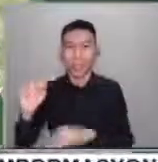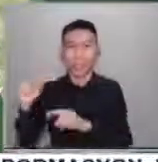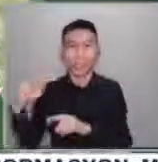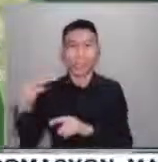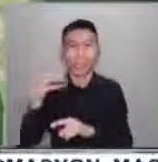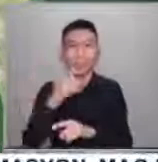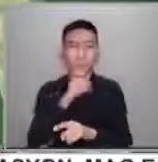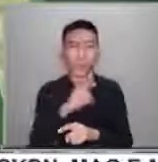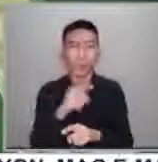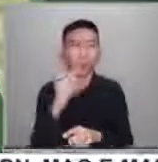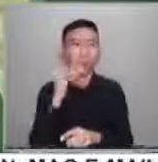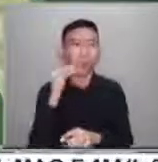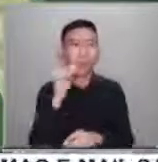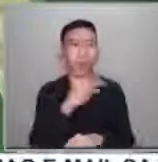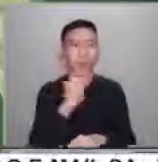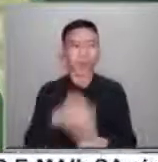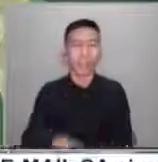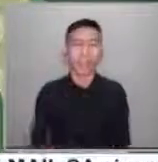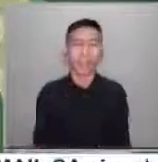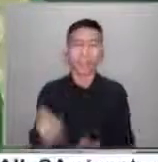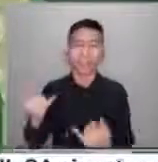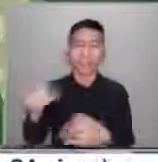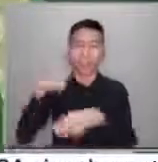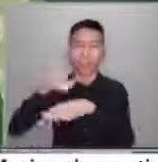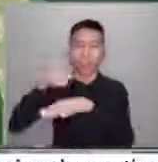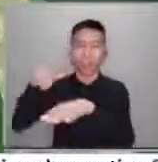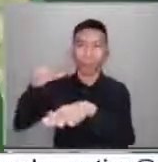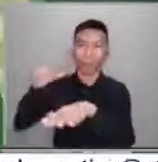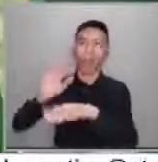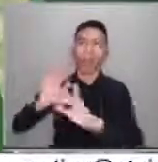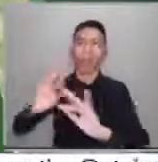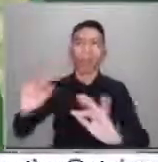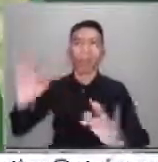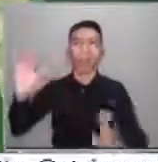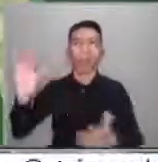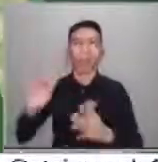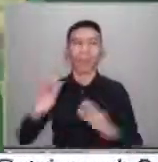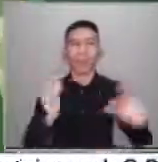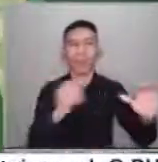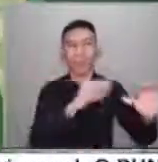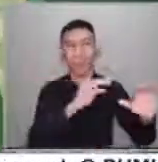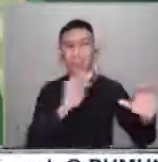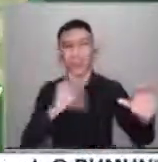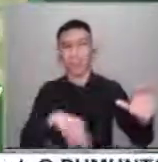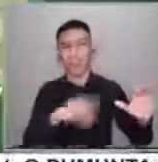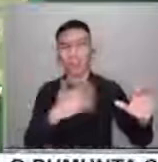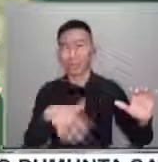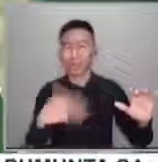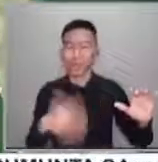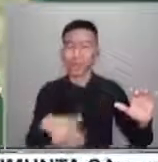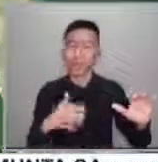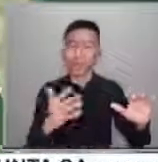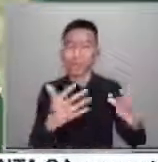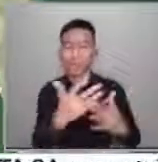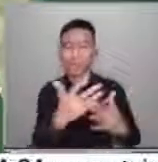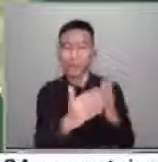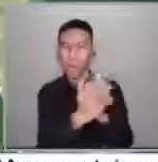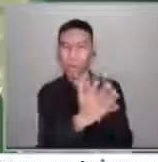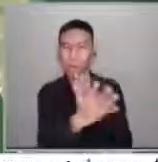of traffic, that's for sure. So yeah, compared to Manila. I mean, going to Manila, it's very crowded, but